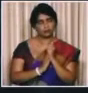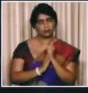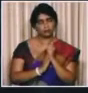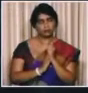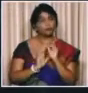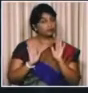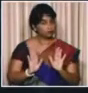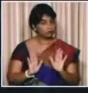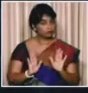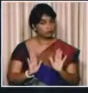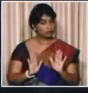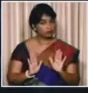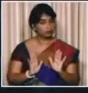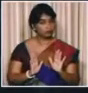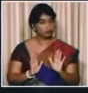හැබැයි